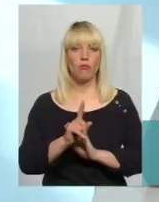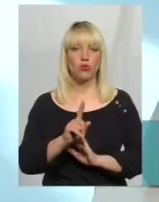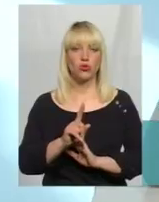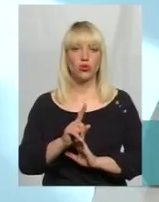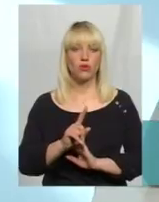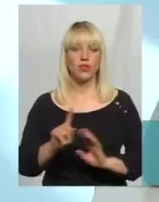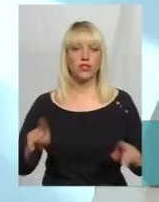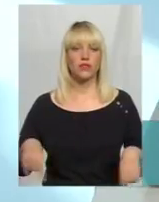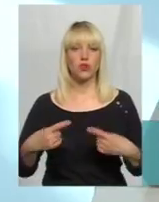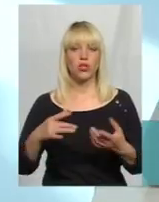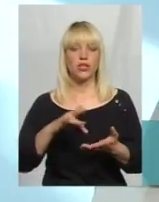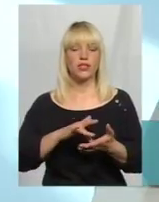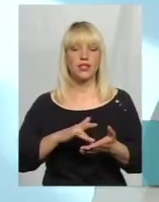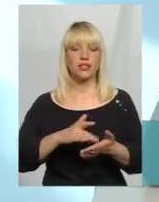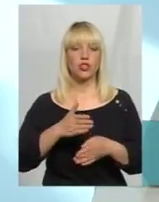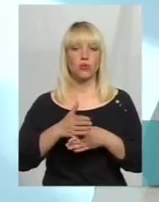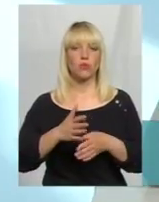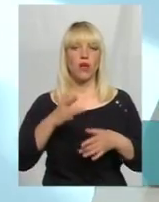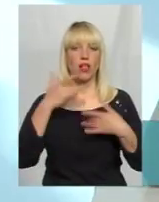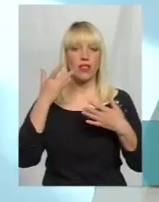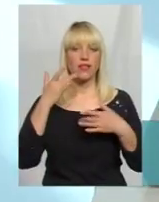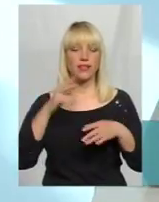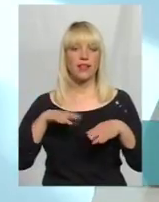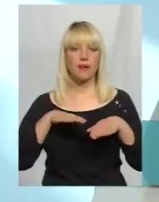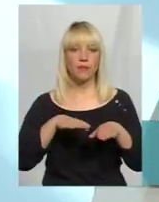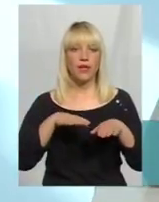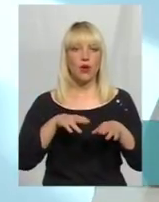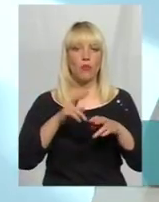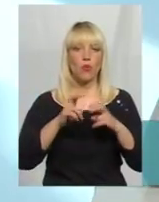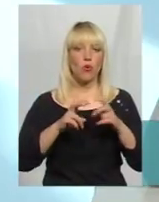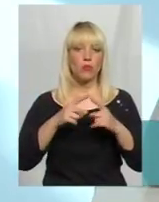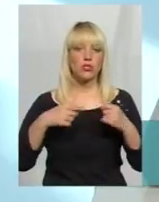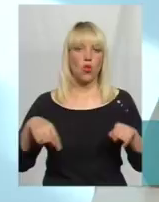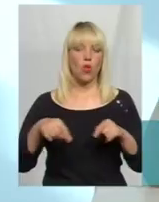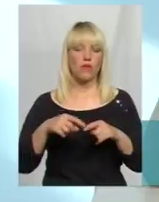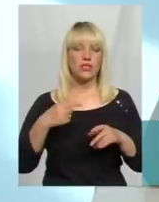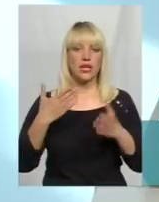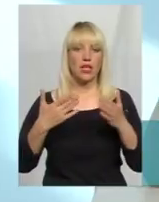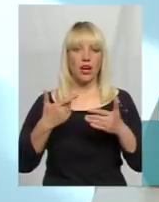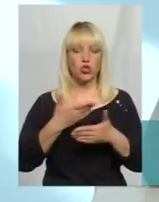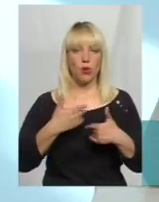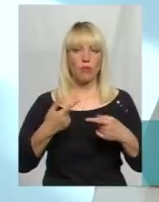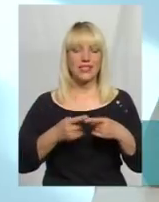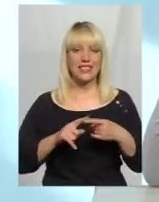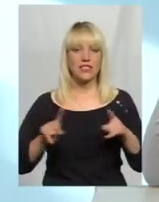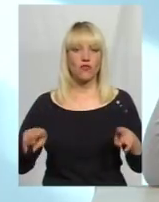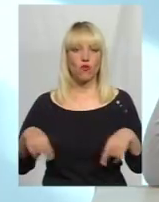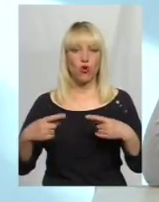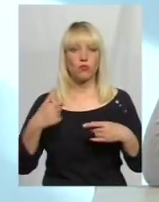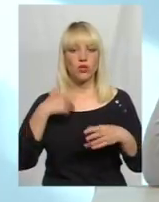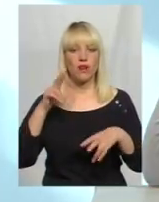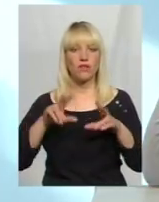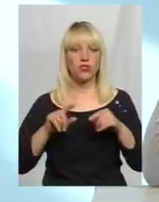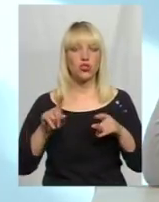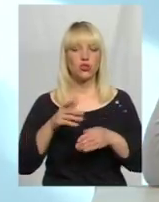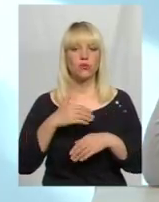от центр допомоги легкій промисловості. Якщо ми його створимо, то я рахую, що ми зробимо надзвичайно